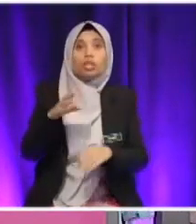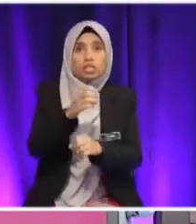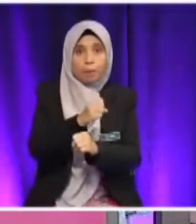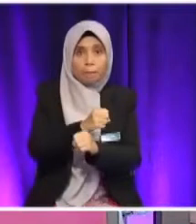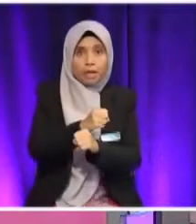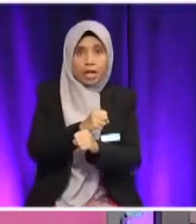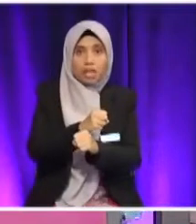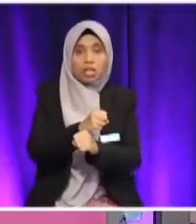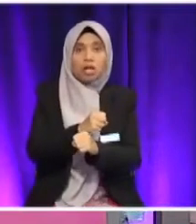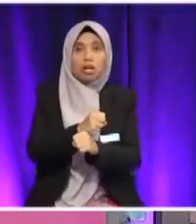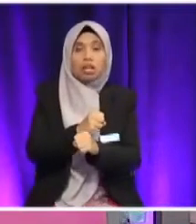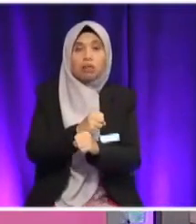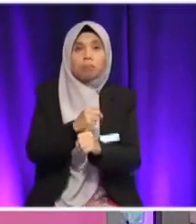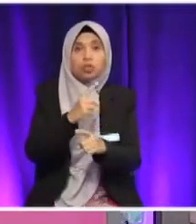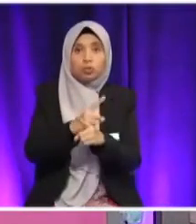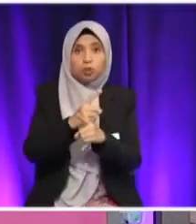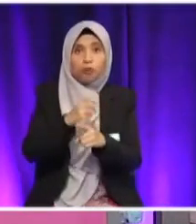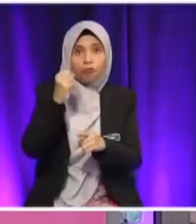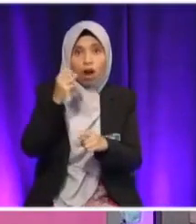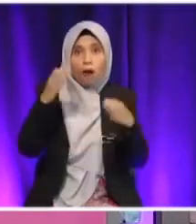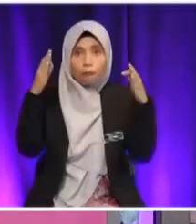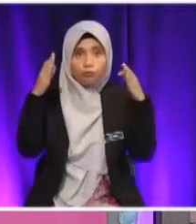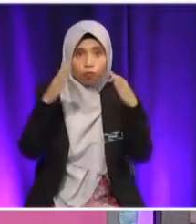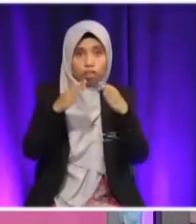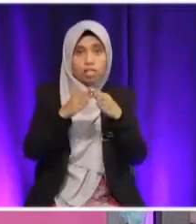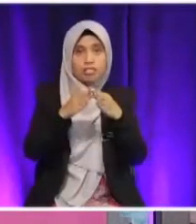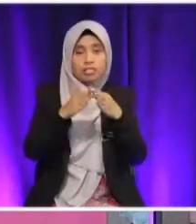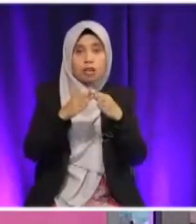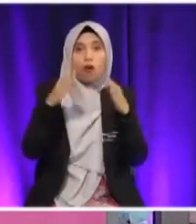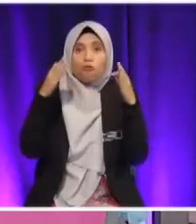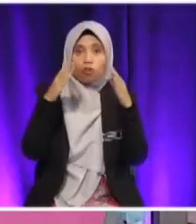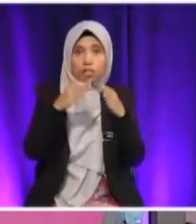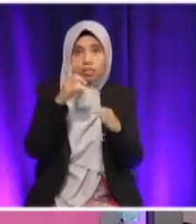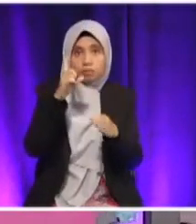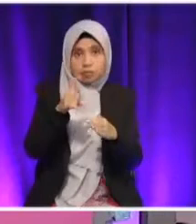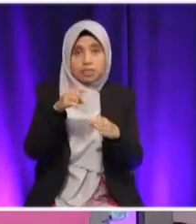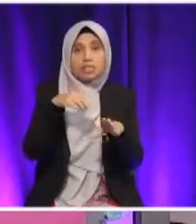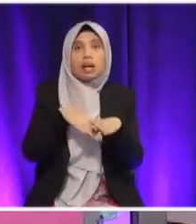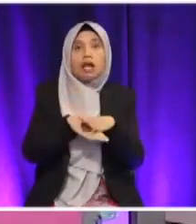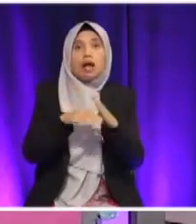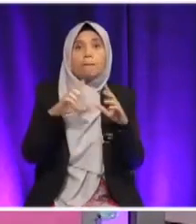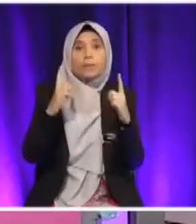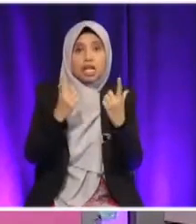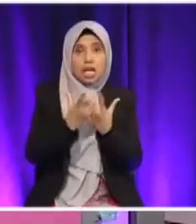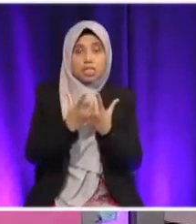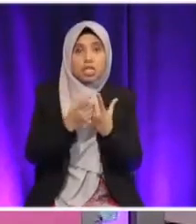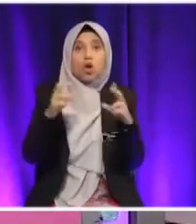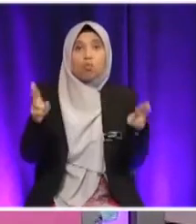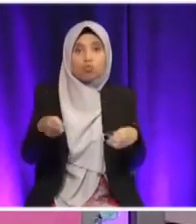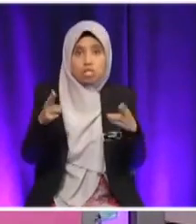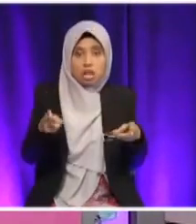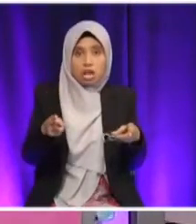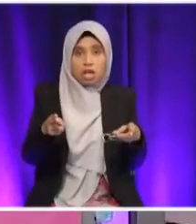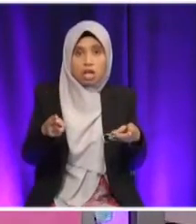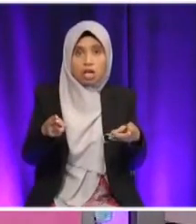menguasai pembelajaran dikelas fokus adalah pekerjaan utama yang kedua usaha dan komitmen